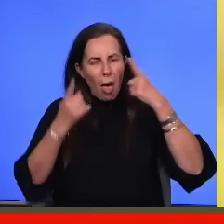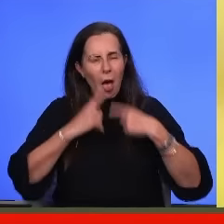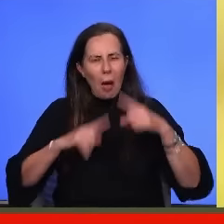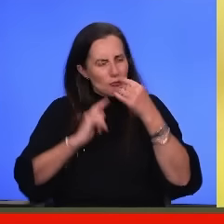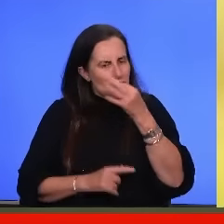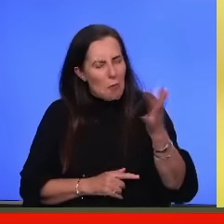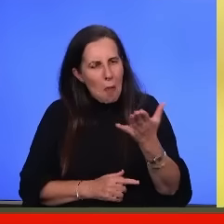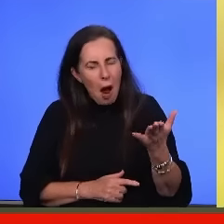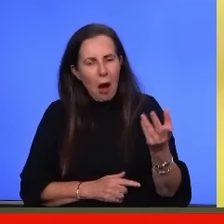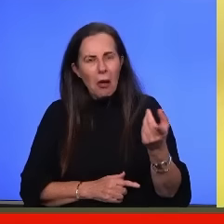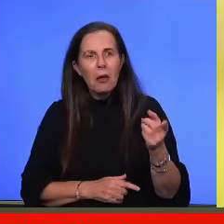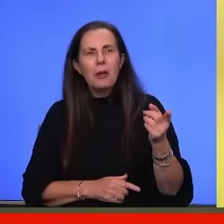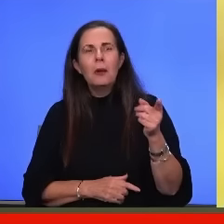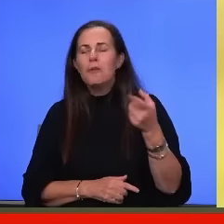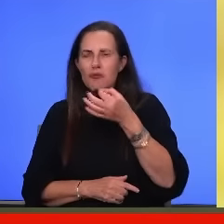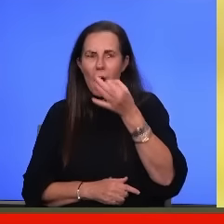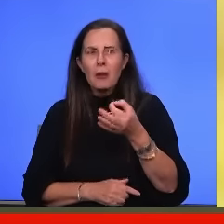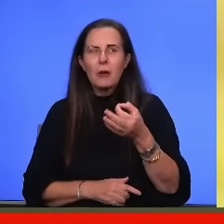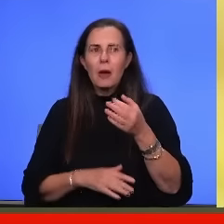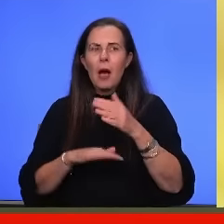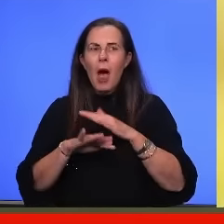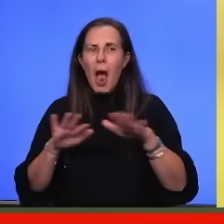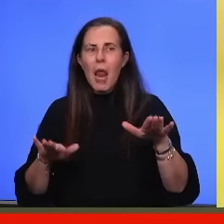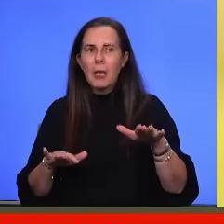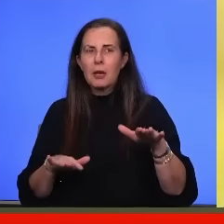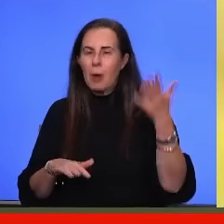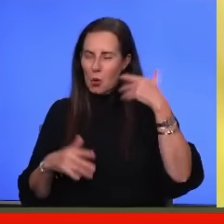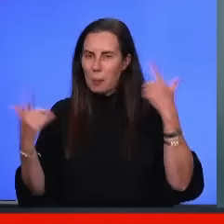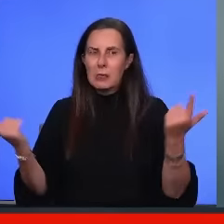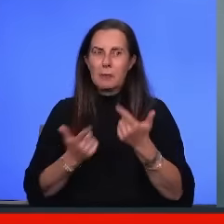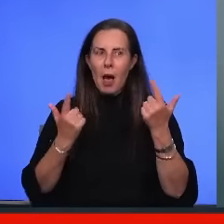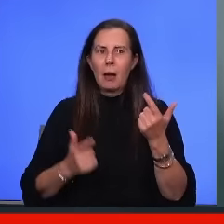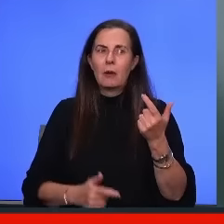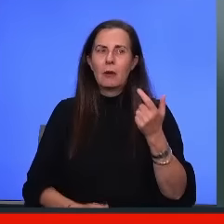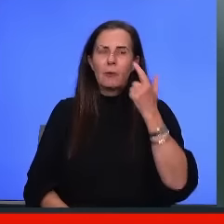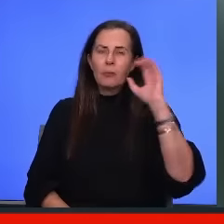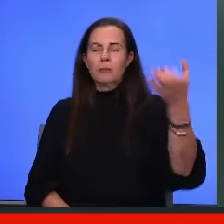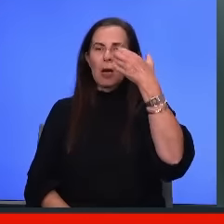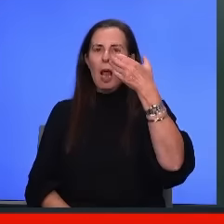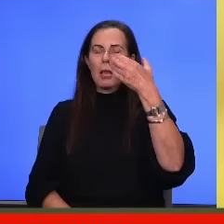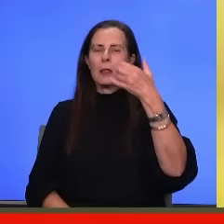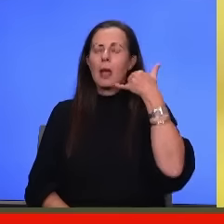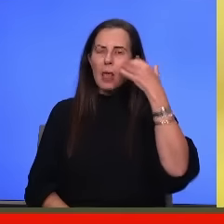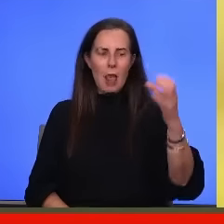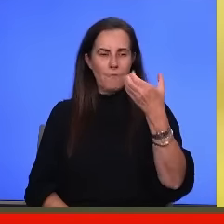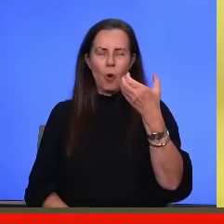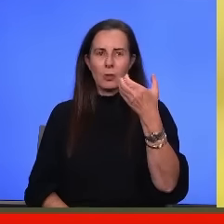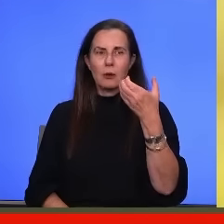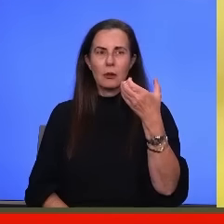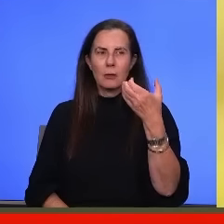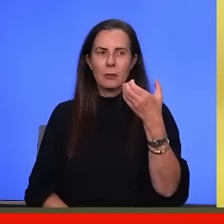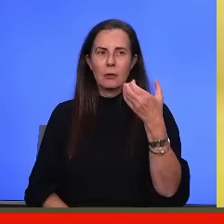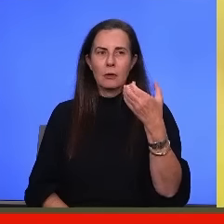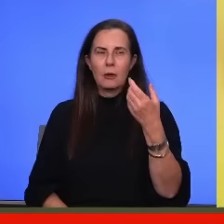קרה וזה וזה, אמרה, הילדים היו במסיבה, ואז מישהו דחף לי את הטלפון, נתן לי את